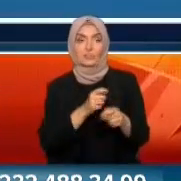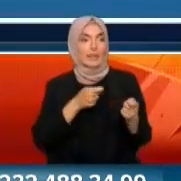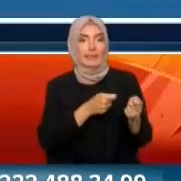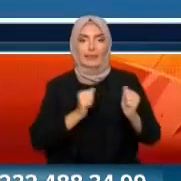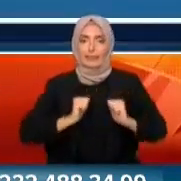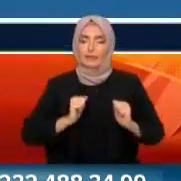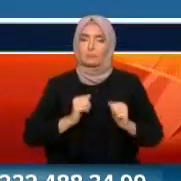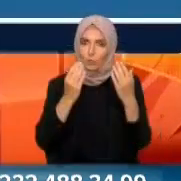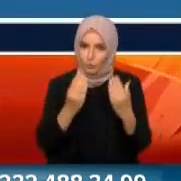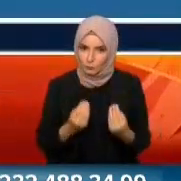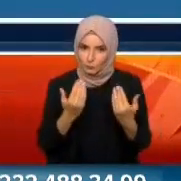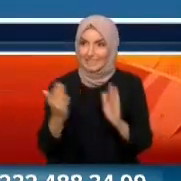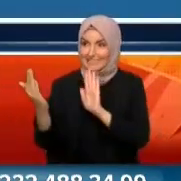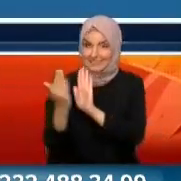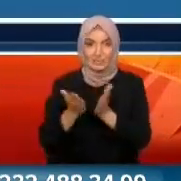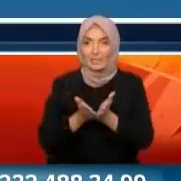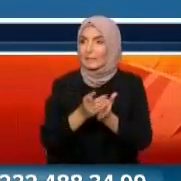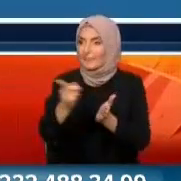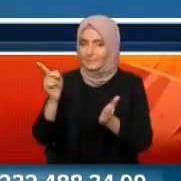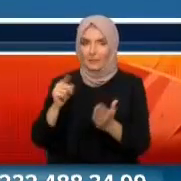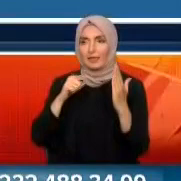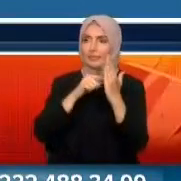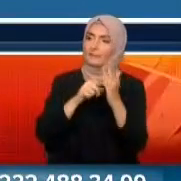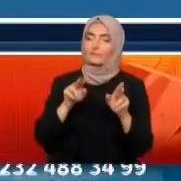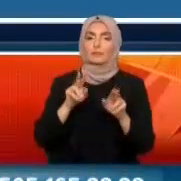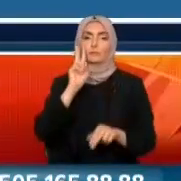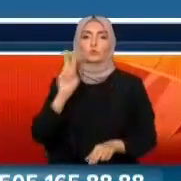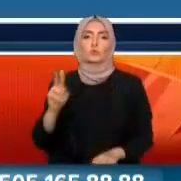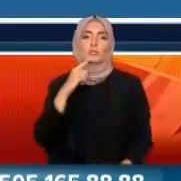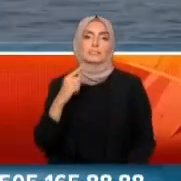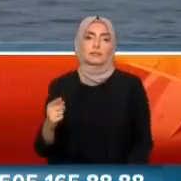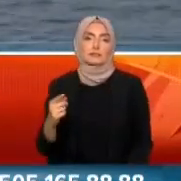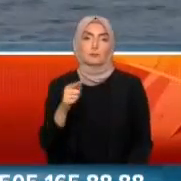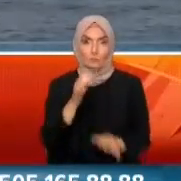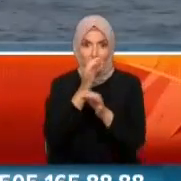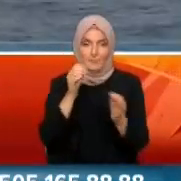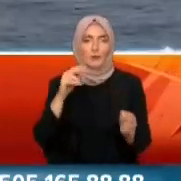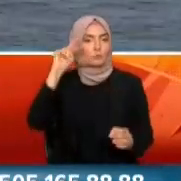Yunan medyası haberi Akdeniz'de Türklerden yeni atak manşetiyle duyurdu.